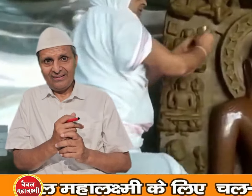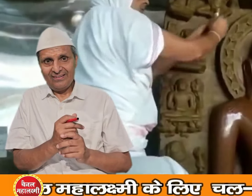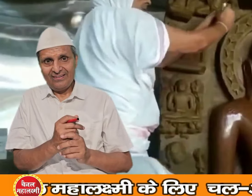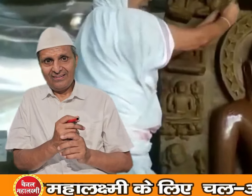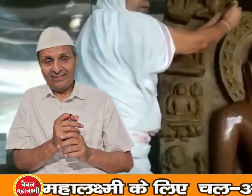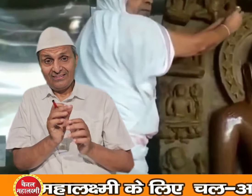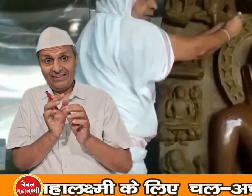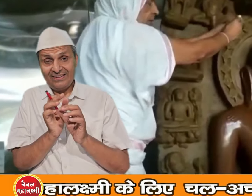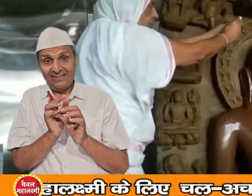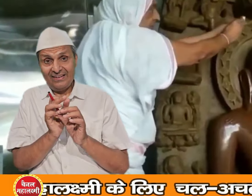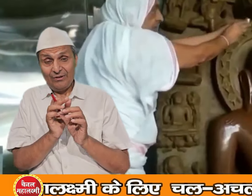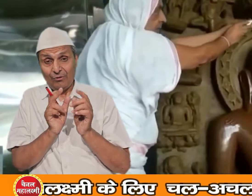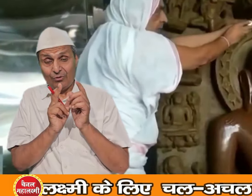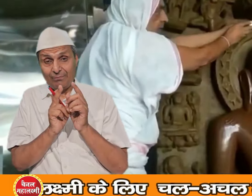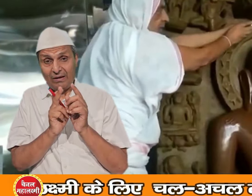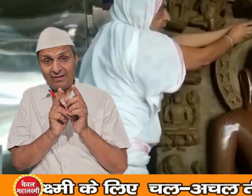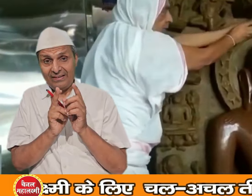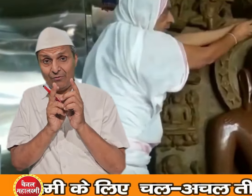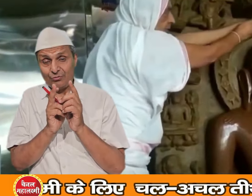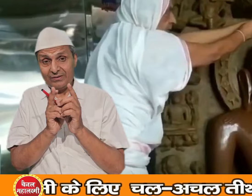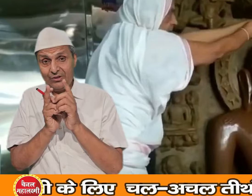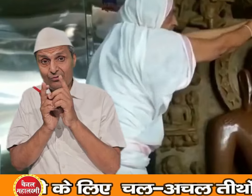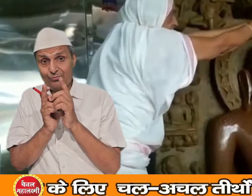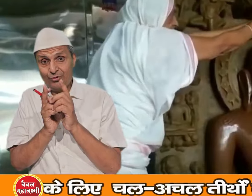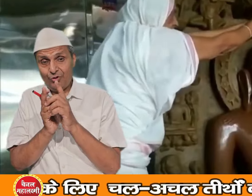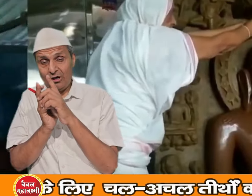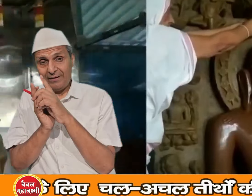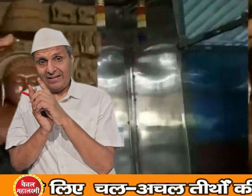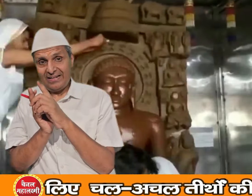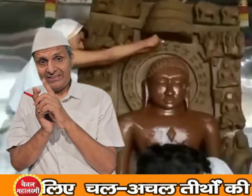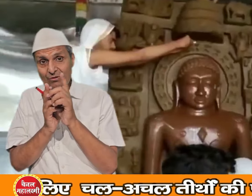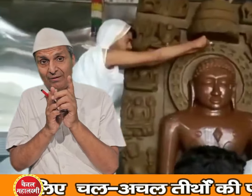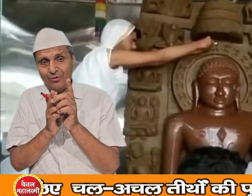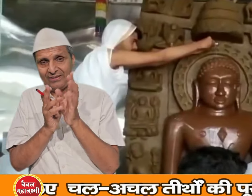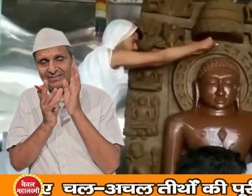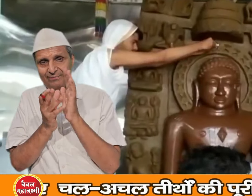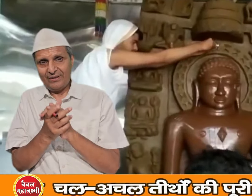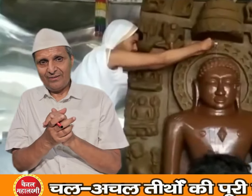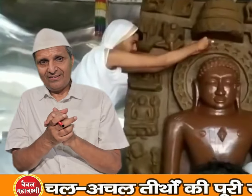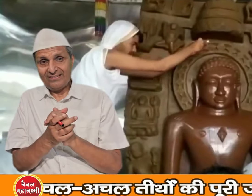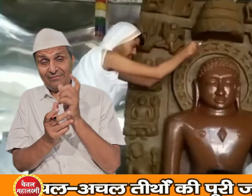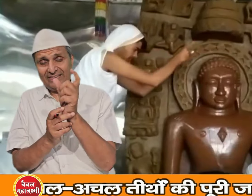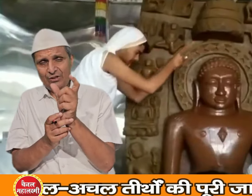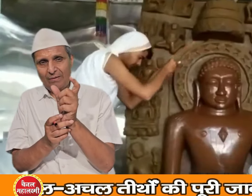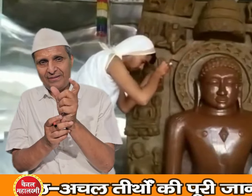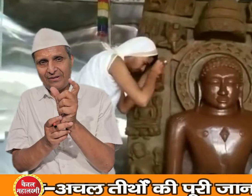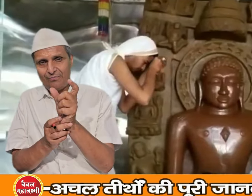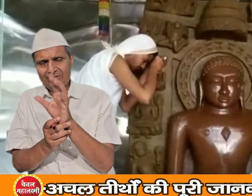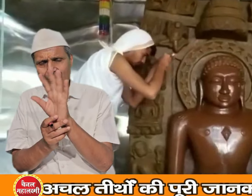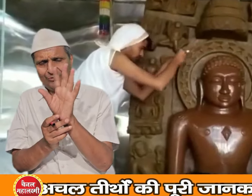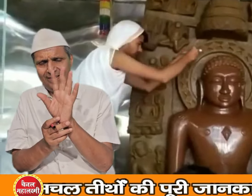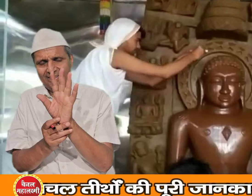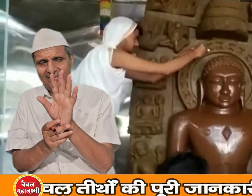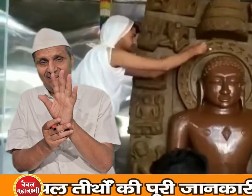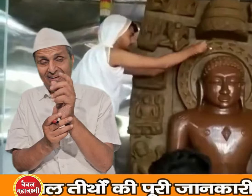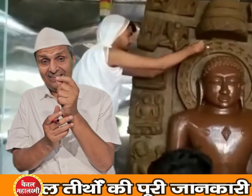बिगड़ गई जैसे उनकी भावना थी कि उस मंदिर को उस मूर्ति को अपने यहां लेकर जाऊंगा मैं हनुमान जी की बनाऊंगा सिर्फ इतना ही तो भाव किया था उन्होने